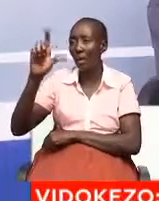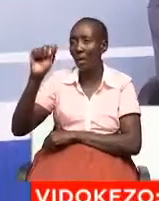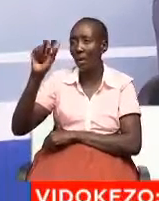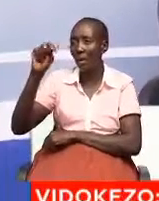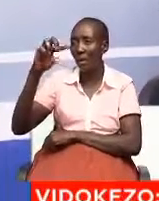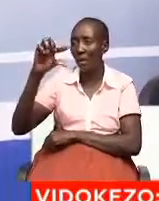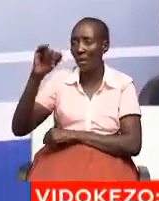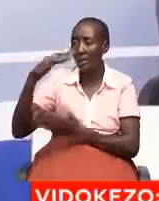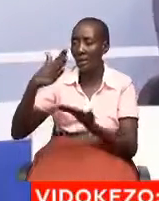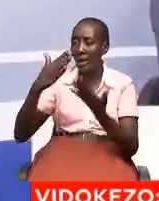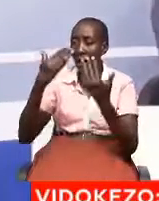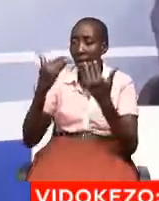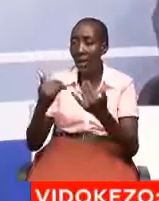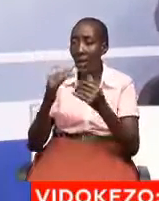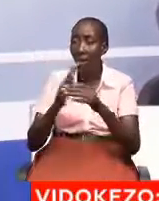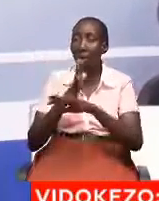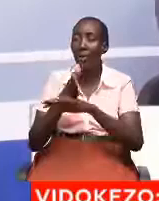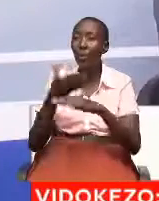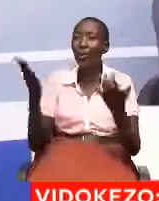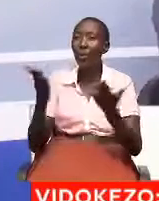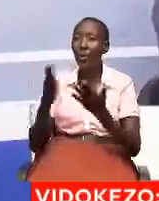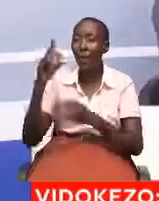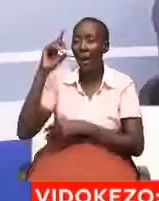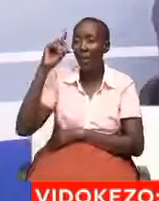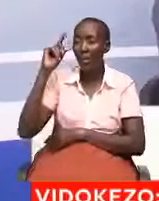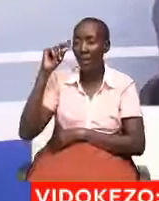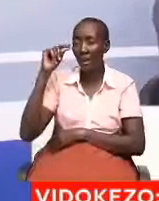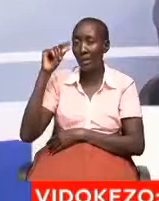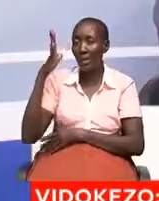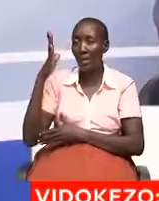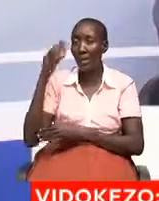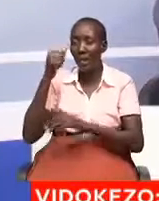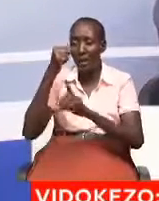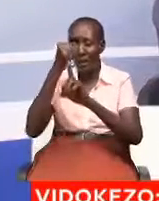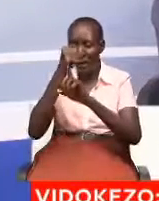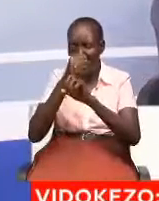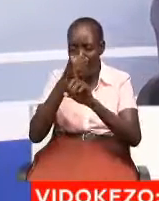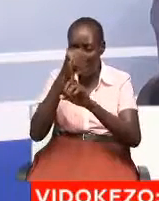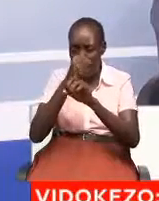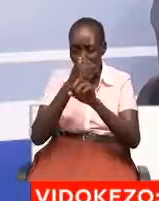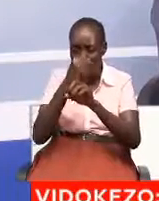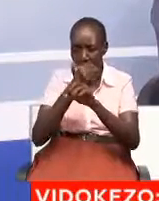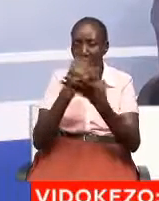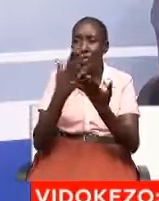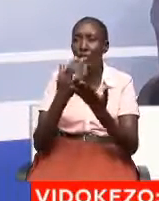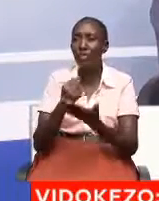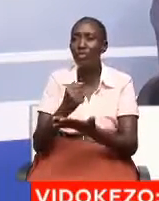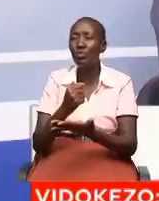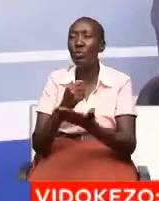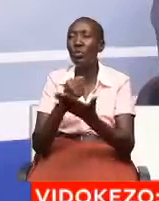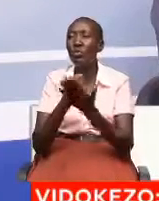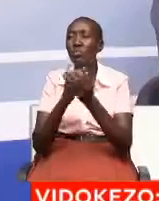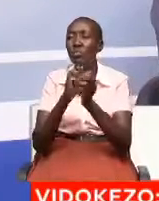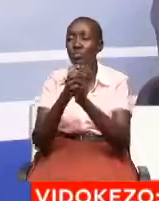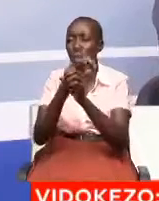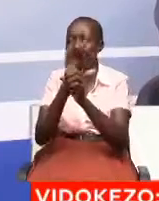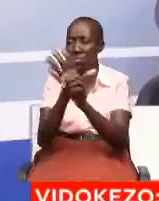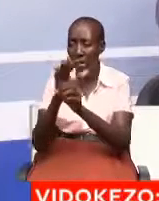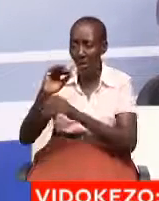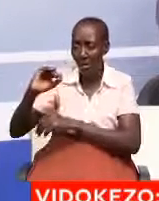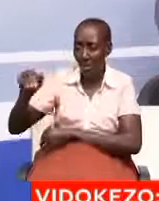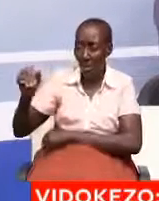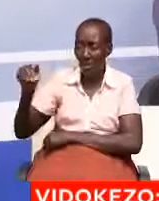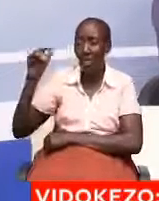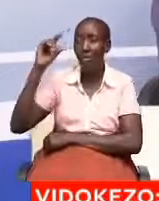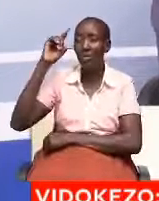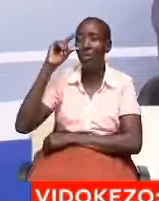Migori, kwa sasa tunavuka hadi katika kaunti ya Mombasa ambapo katika jitihada za mchwa kupambana na kusambaa kwa kirusi cha corona katika kaunti ya